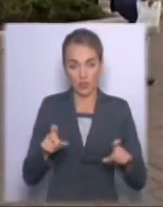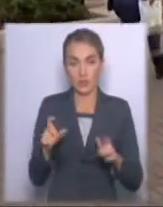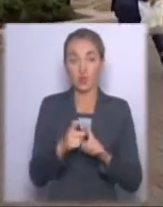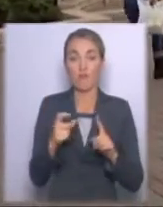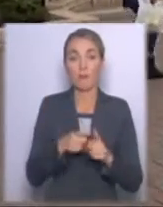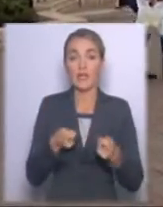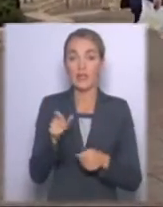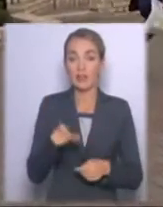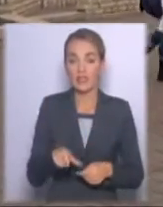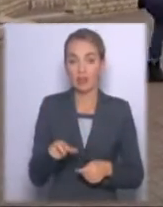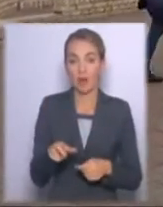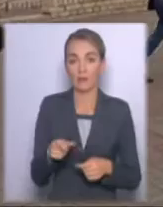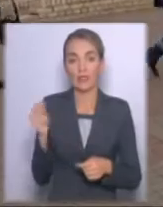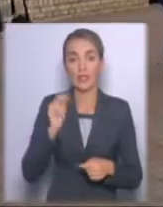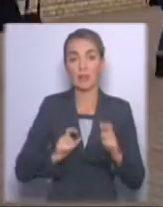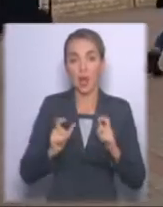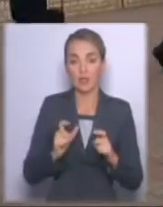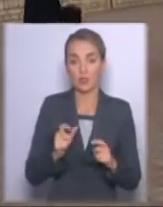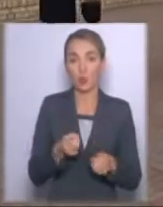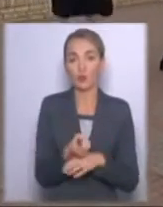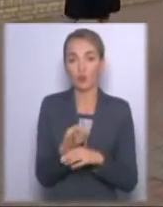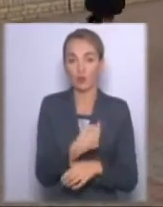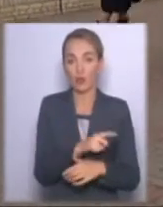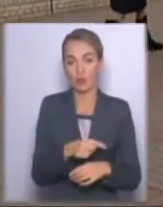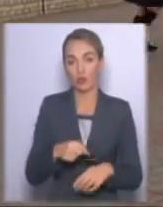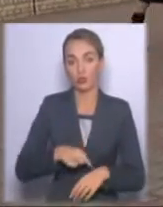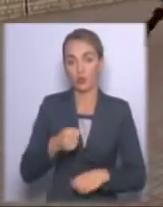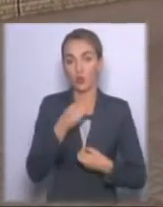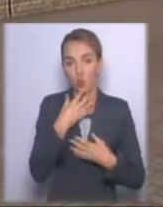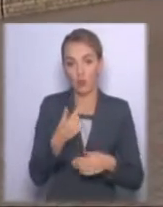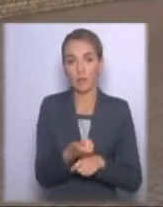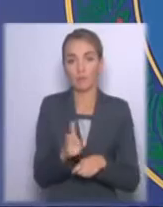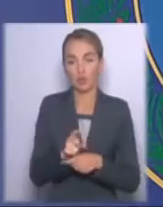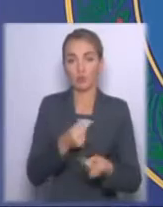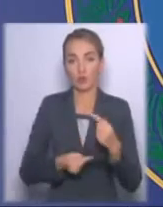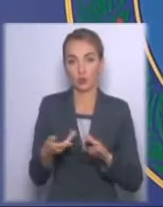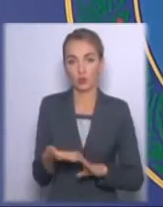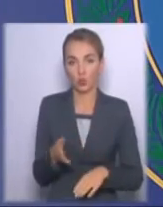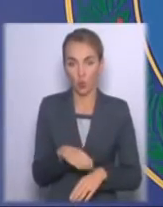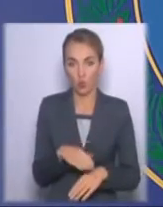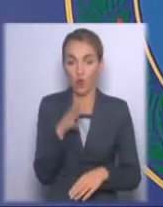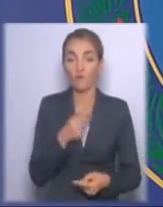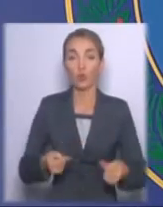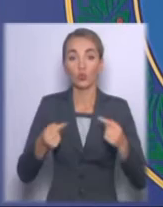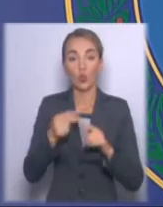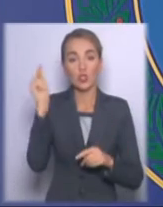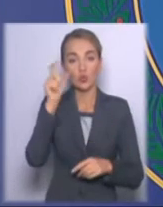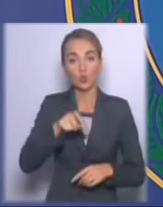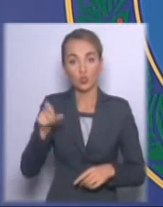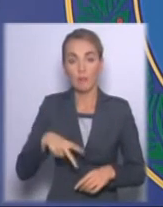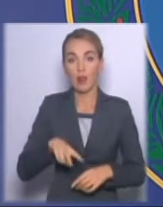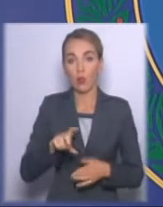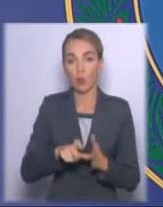словами керівництва гімназії, госпіталізовані школярі почуваються добре, більшість уже повернулись додому. Водночас учні паралельного